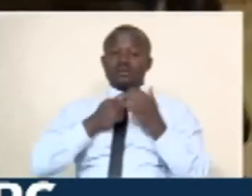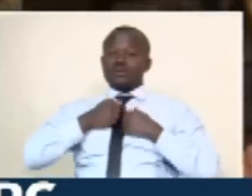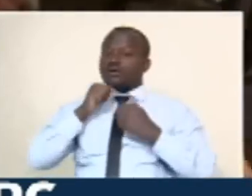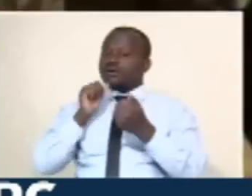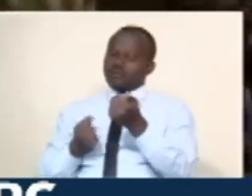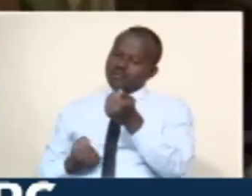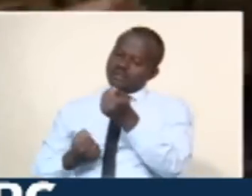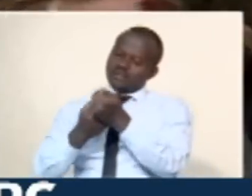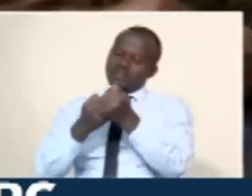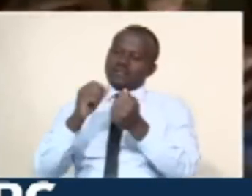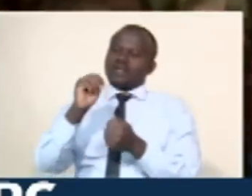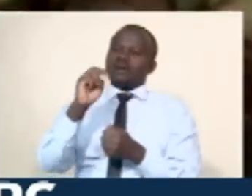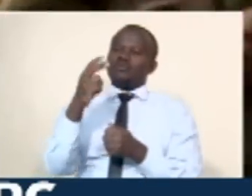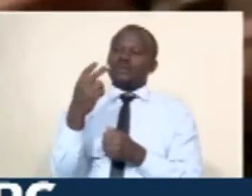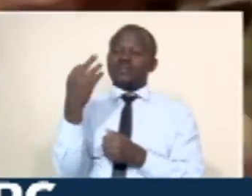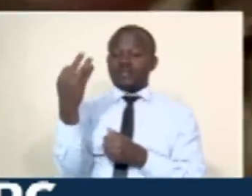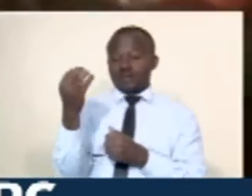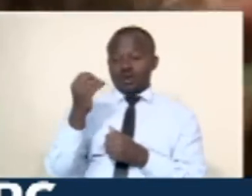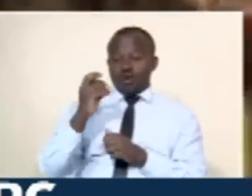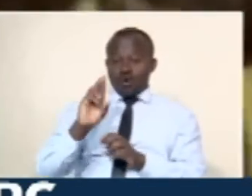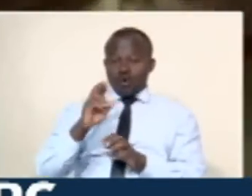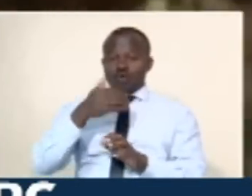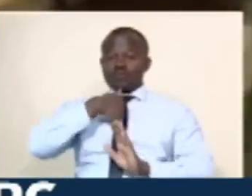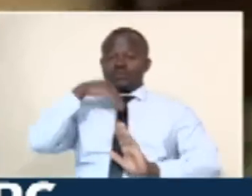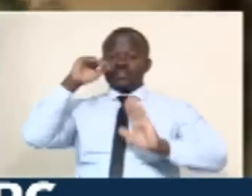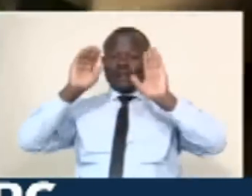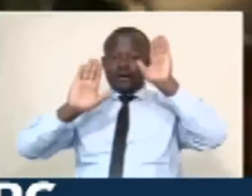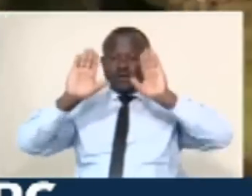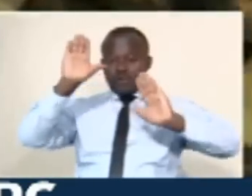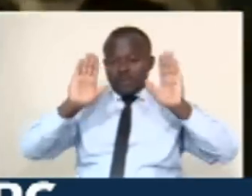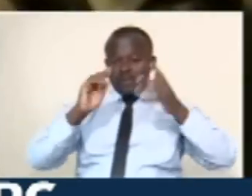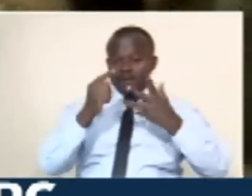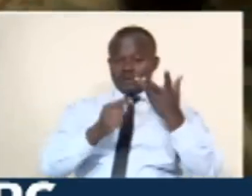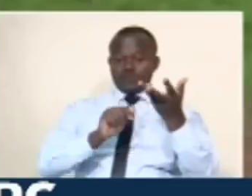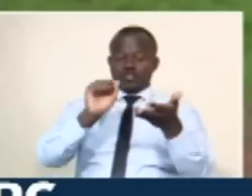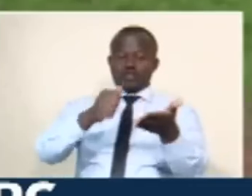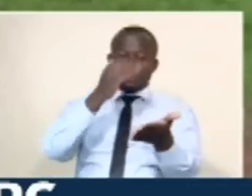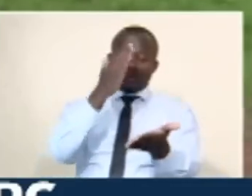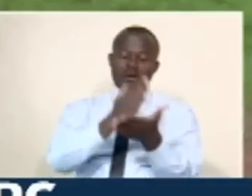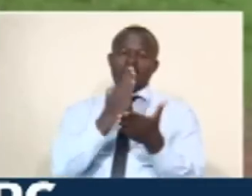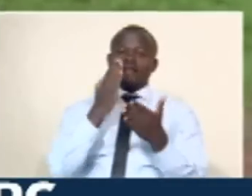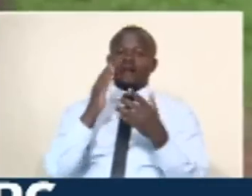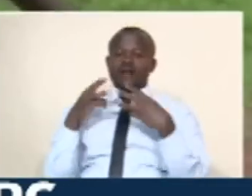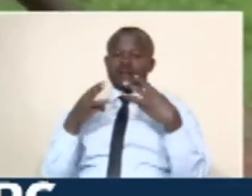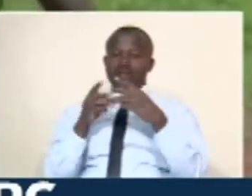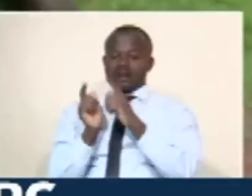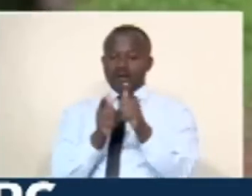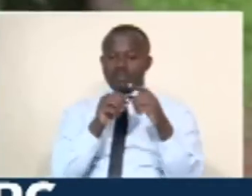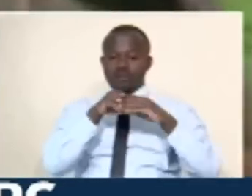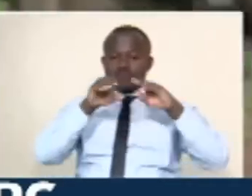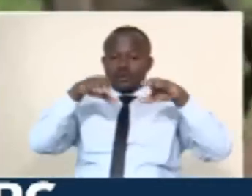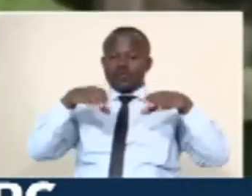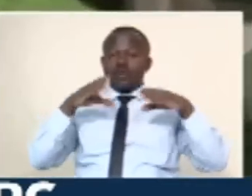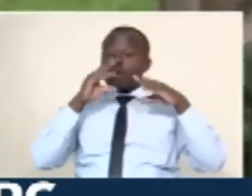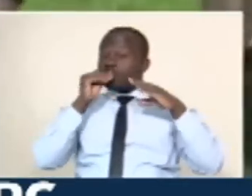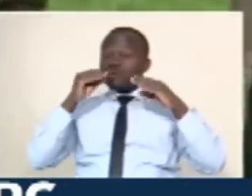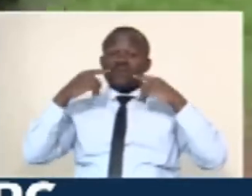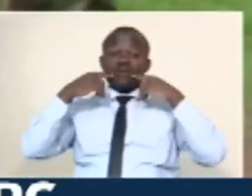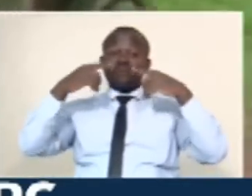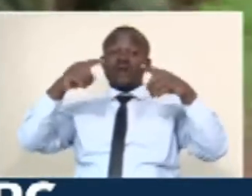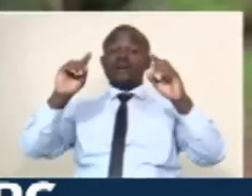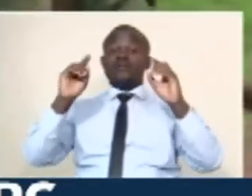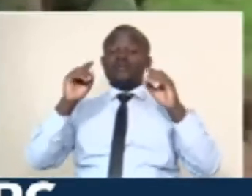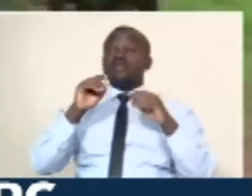se kugira uruhare mu byahagarika intambara muri Congo. Barabivuga ku mugaragaro, Ubufaransa